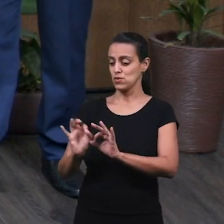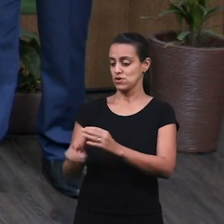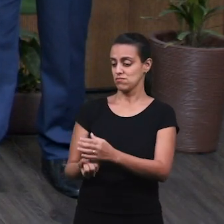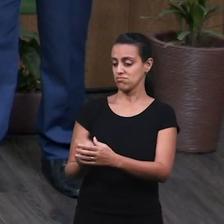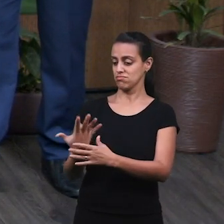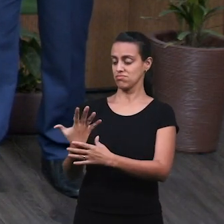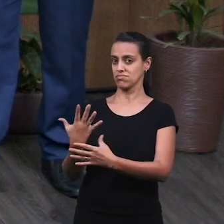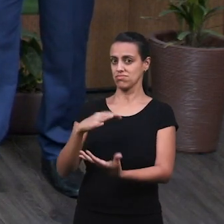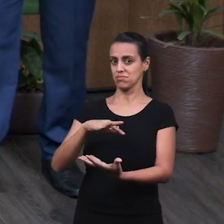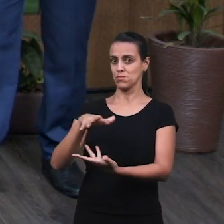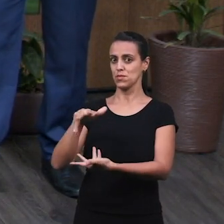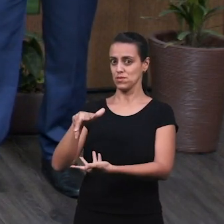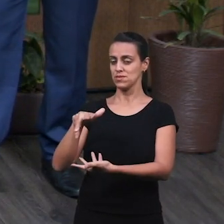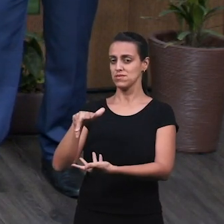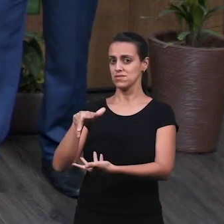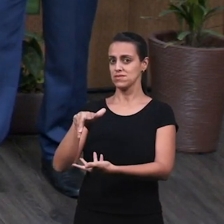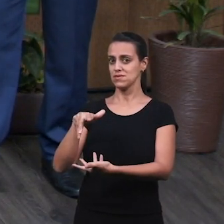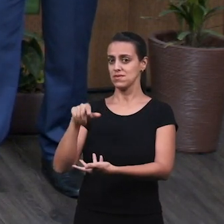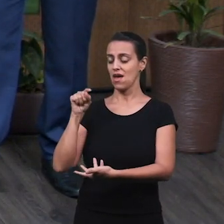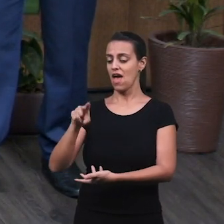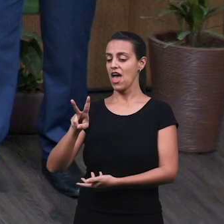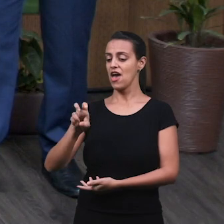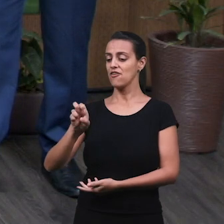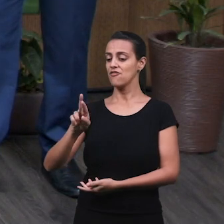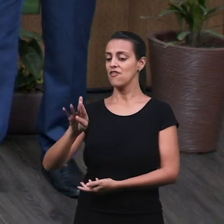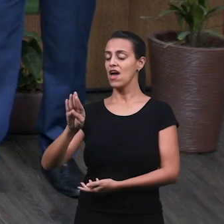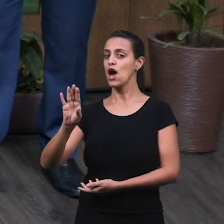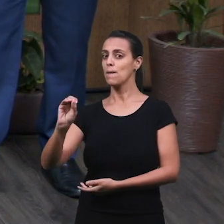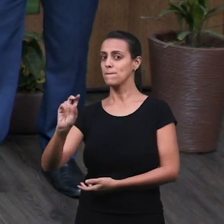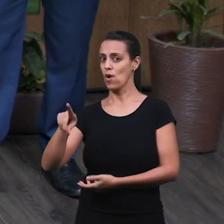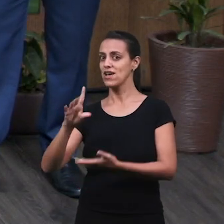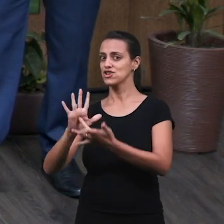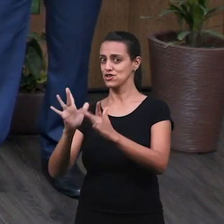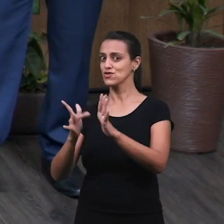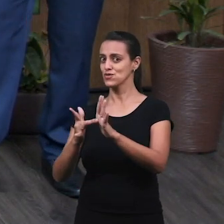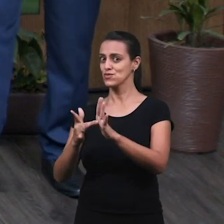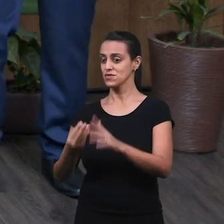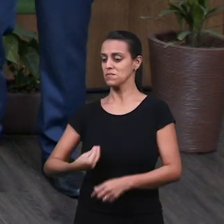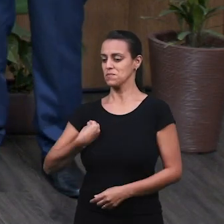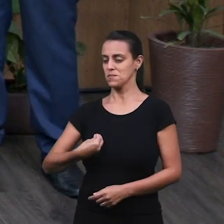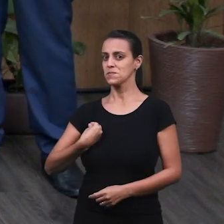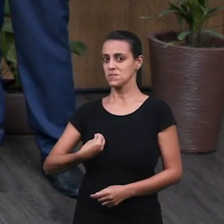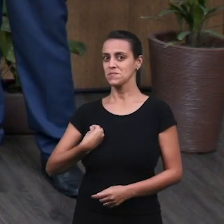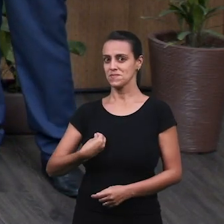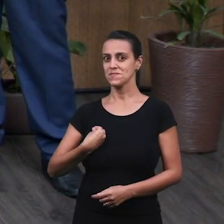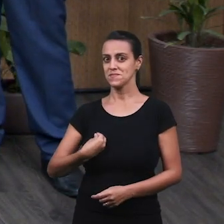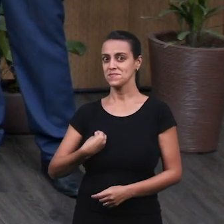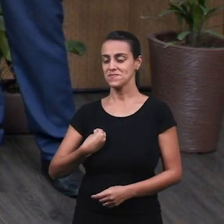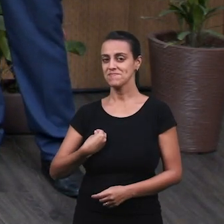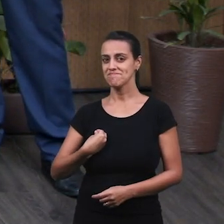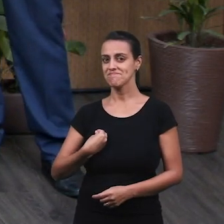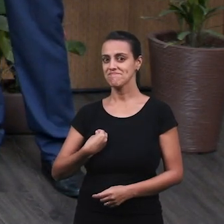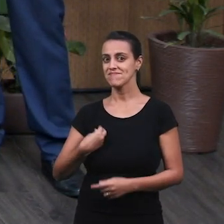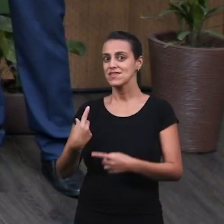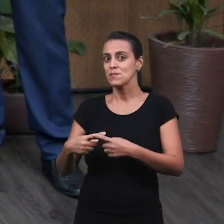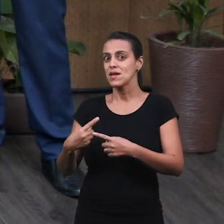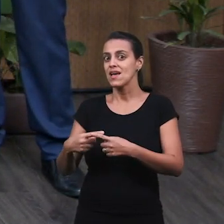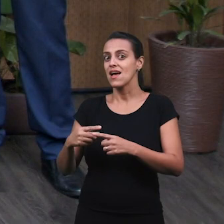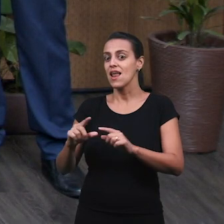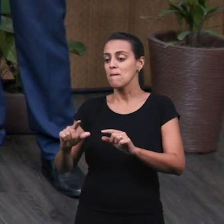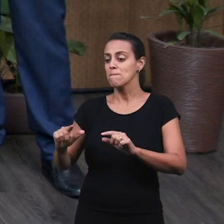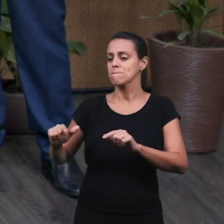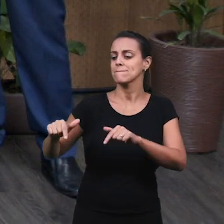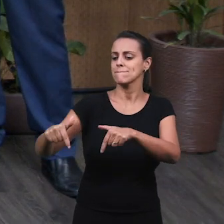était présent. Et par le moyen du Verbe, toutes les choses ont été créées. Mais